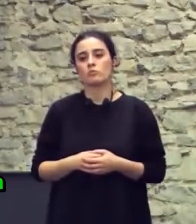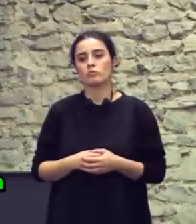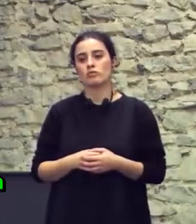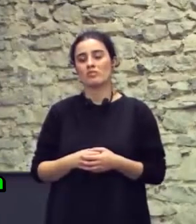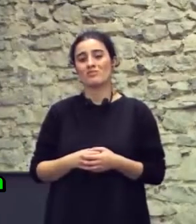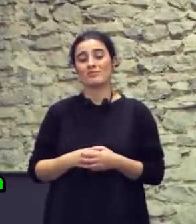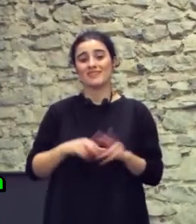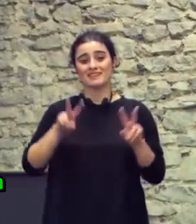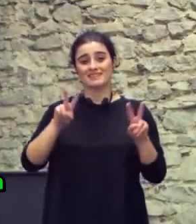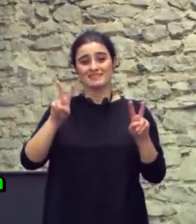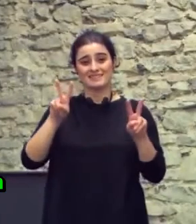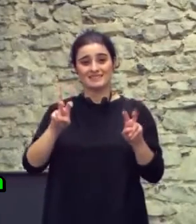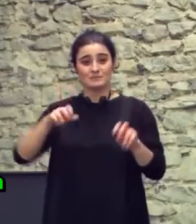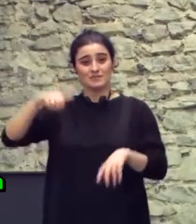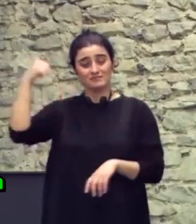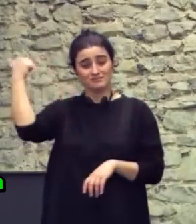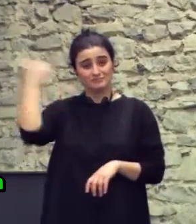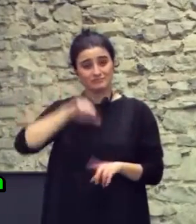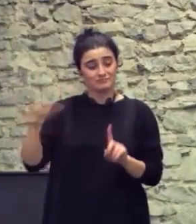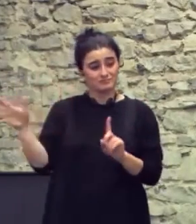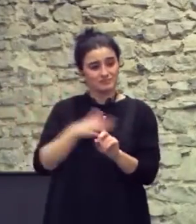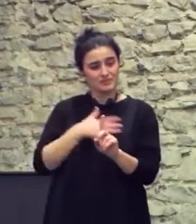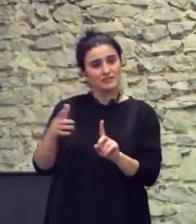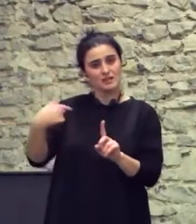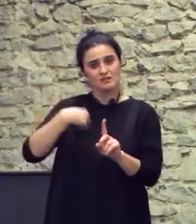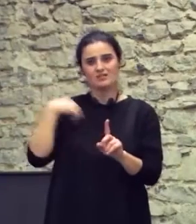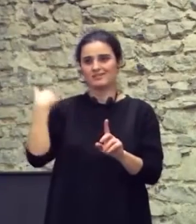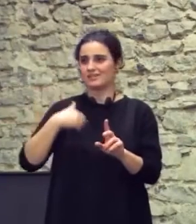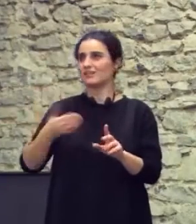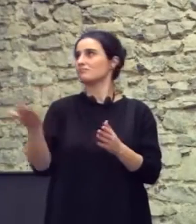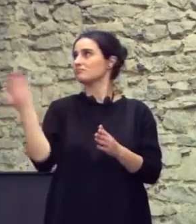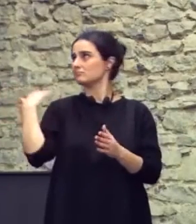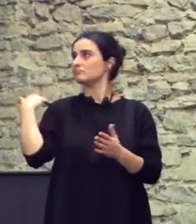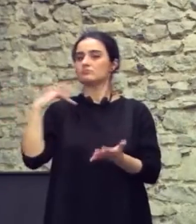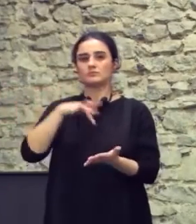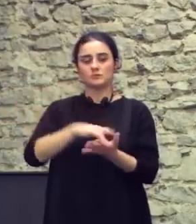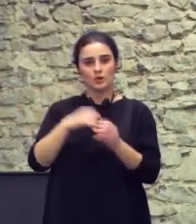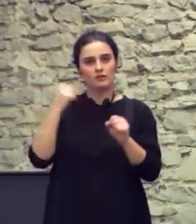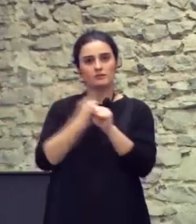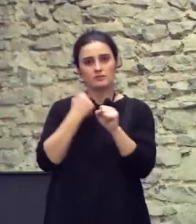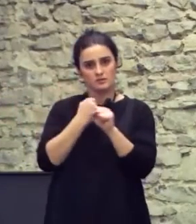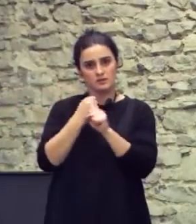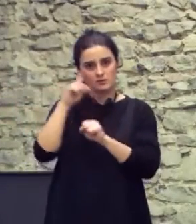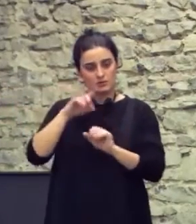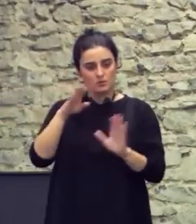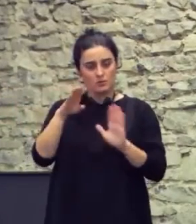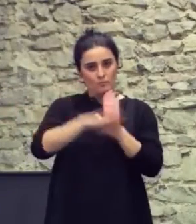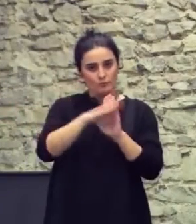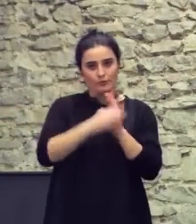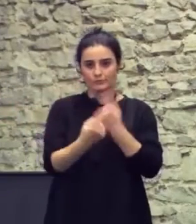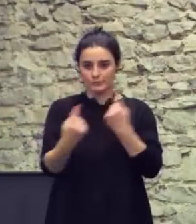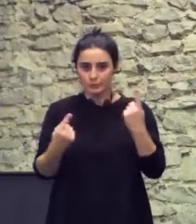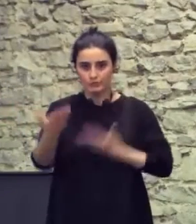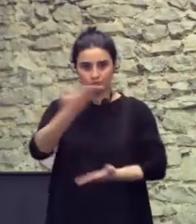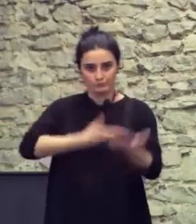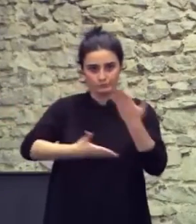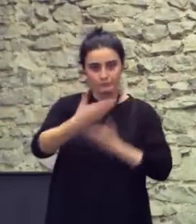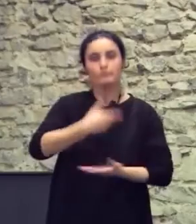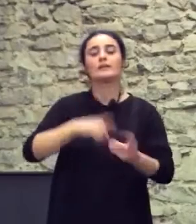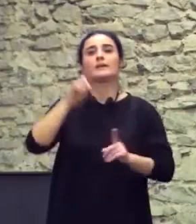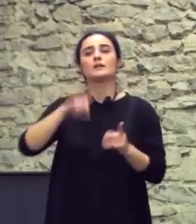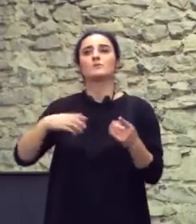indarkeria matxistaren prebentzioan lan egin dut, noiz edo noiz, jardun izan naiz ba, beldur barik programarekin kolabaretzen, jardun izan naiz